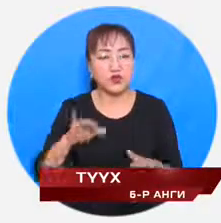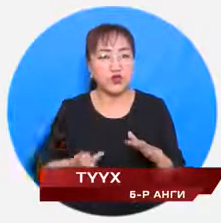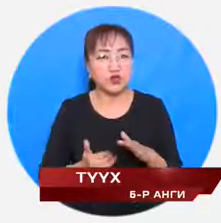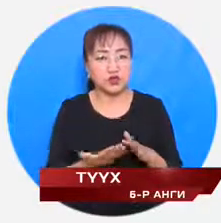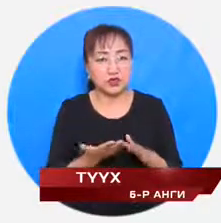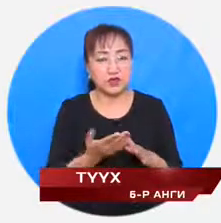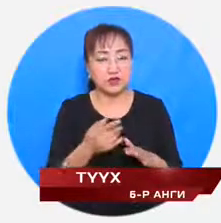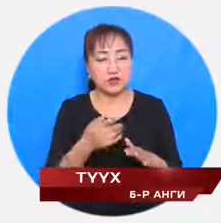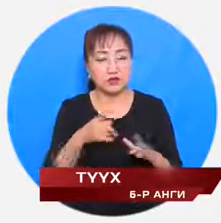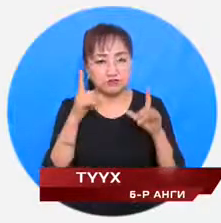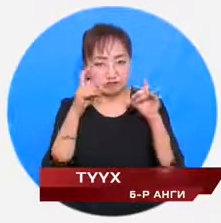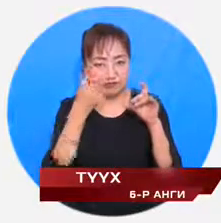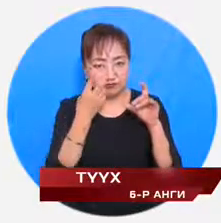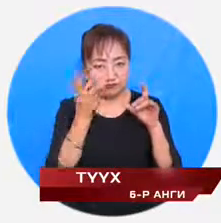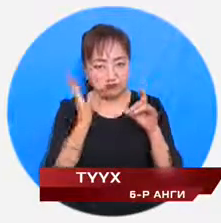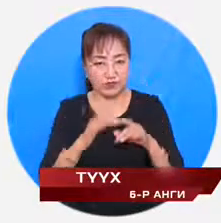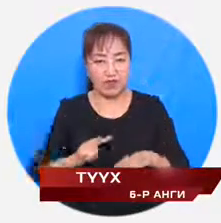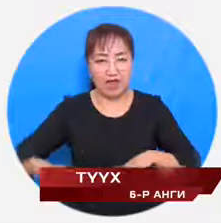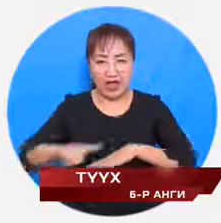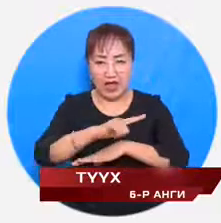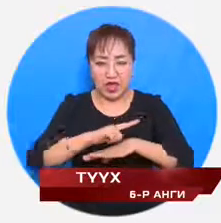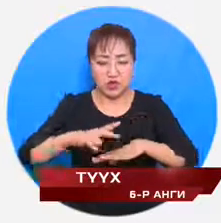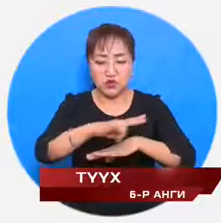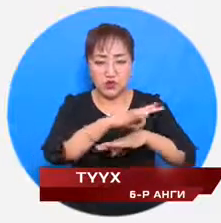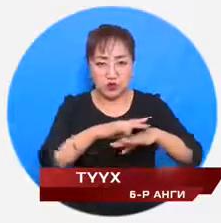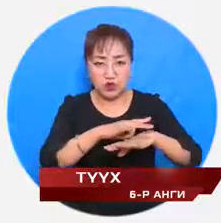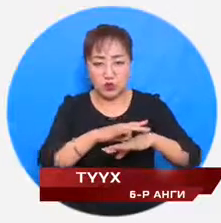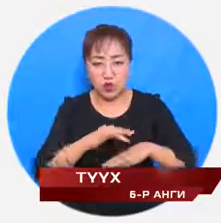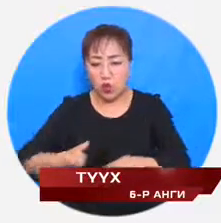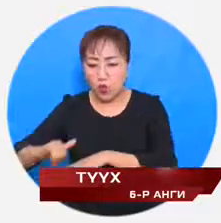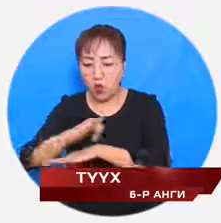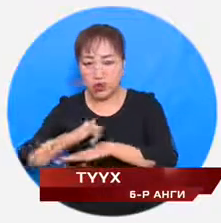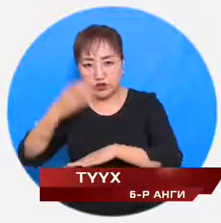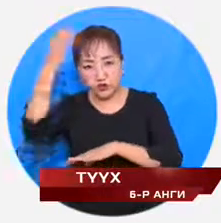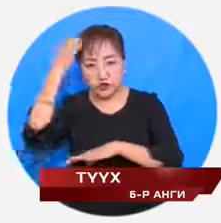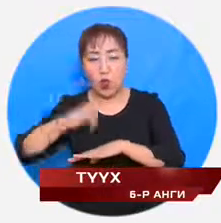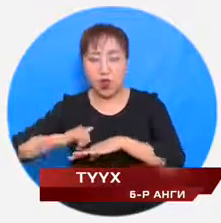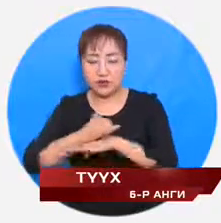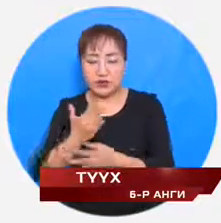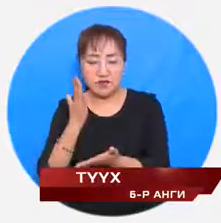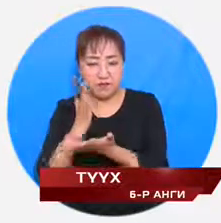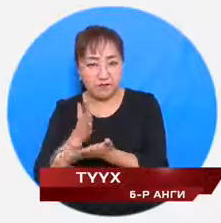юм болоо? Газар нутг бол улс төр оршин тогтнох их үндэс мөн гэж тодорхойлж байгаа тийм ээ.